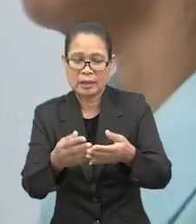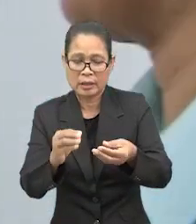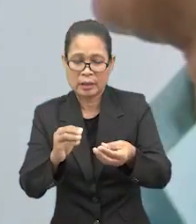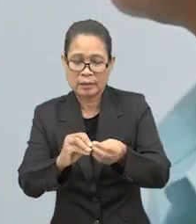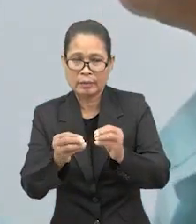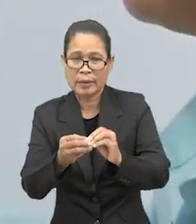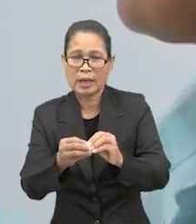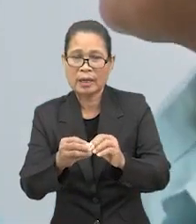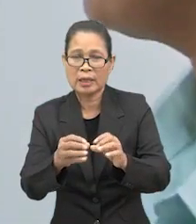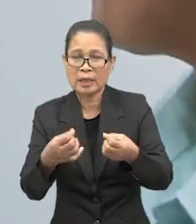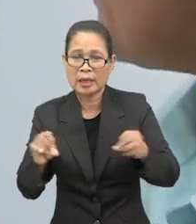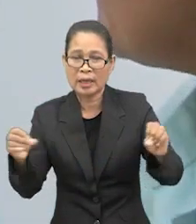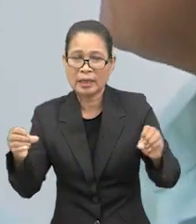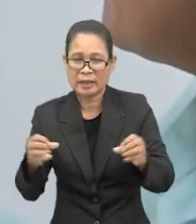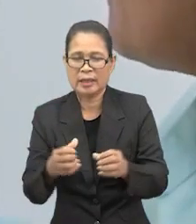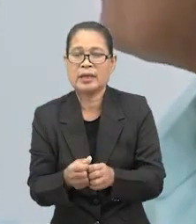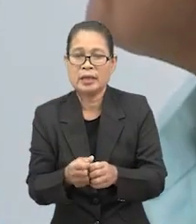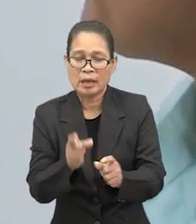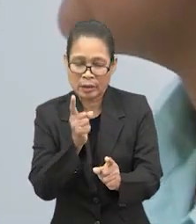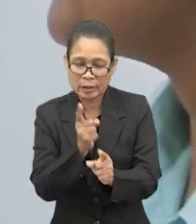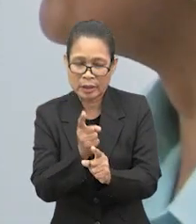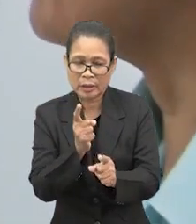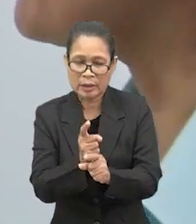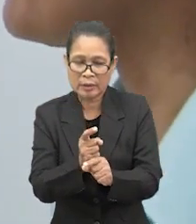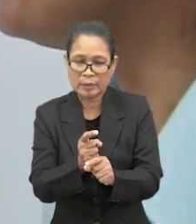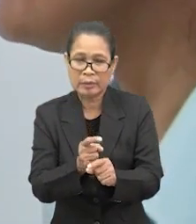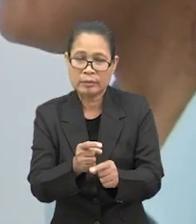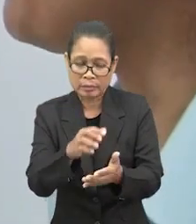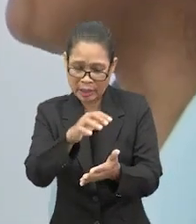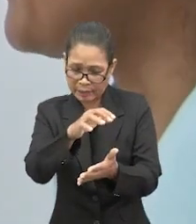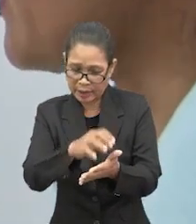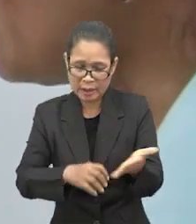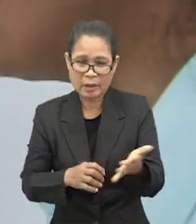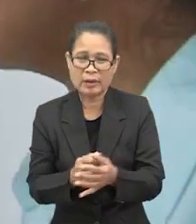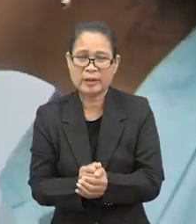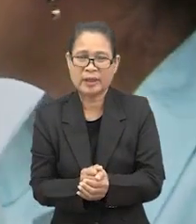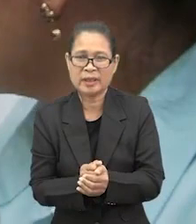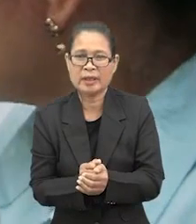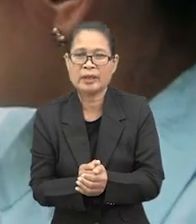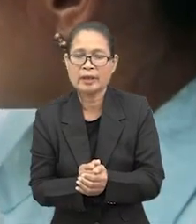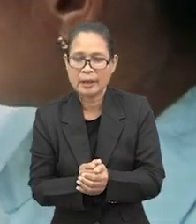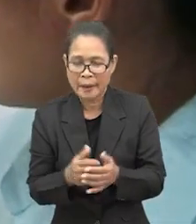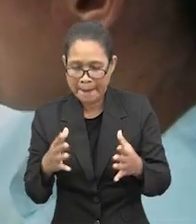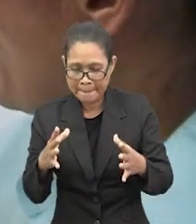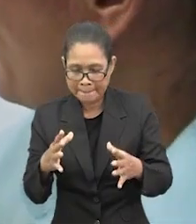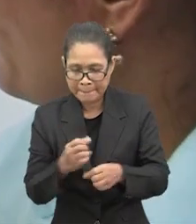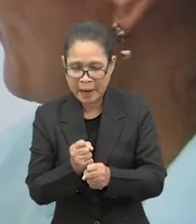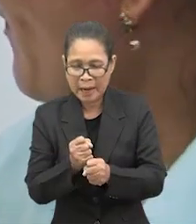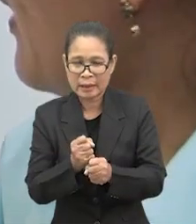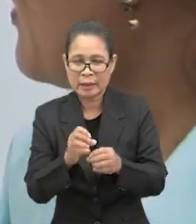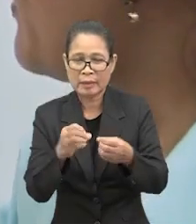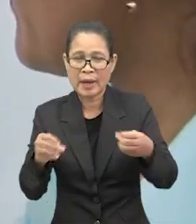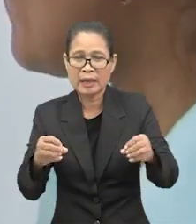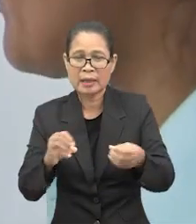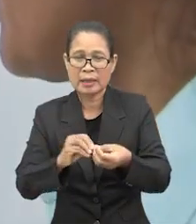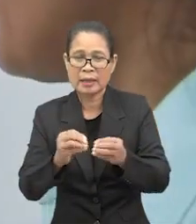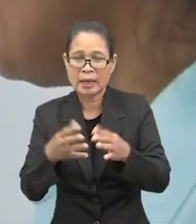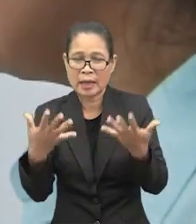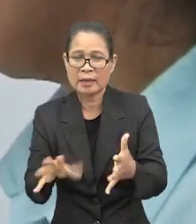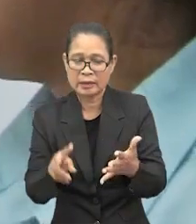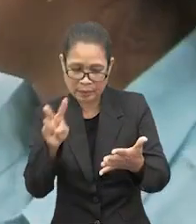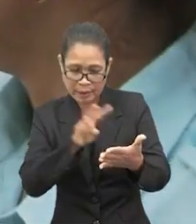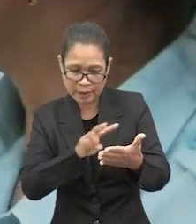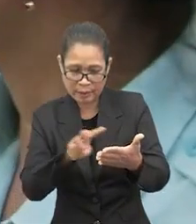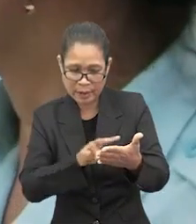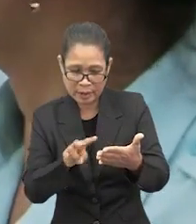Chân dương thờ bằng cao là bạc lệ dàng mất, áo chén chia bằng màn vị thị đọ. Và tốt bí ban là bạc lệ, dương cô bằng cao